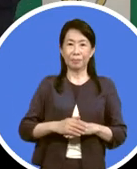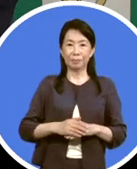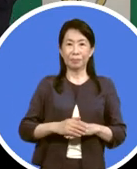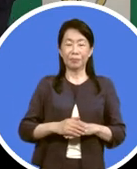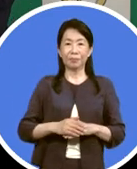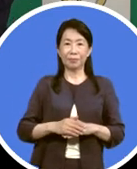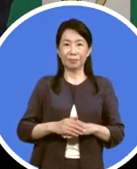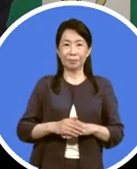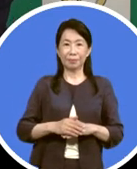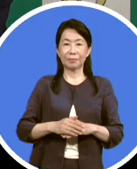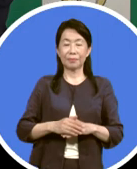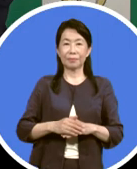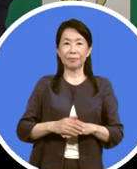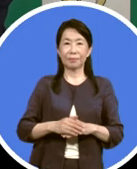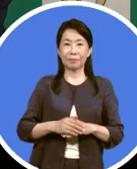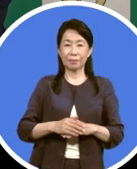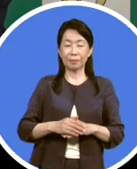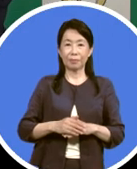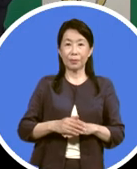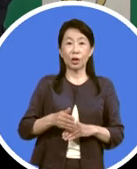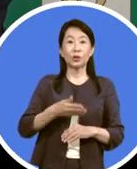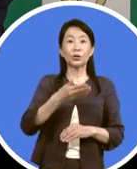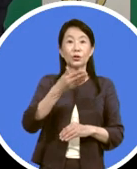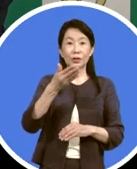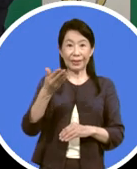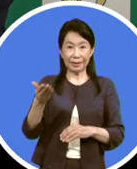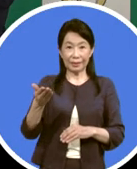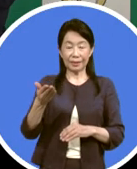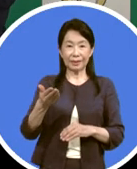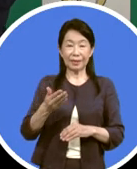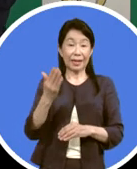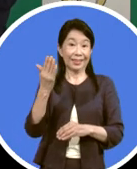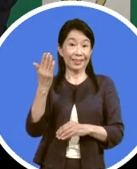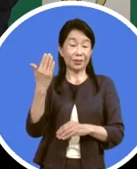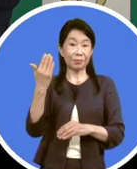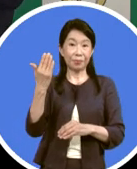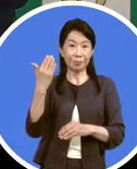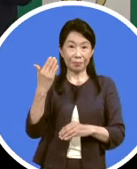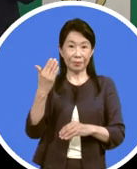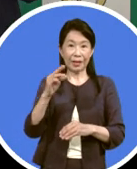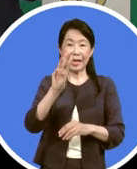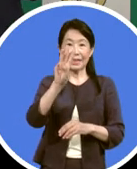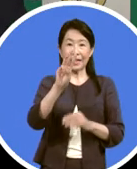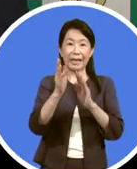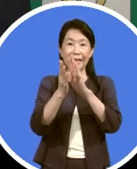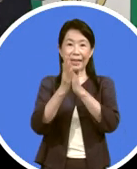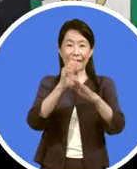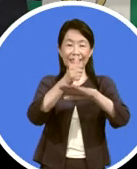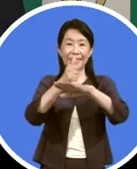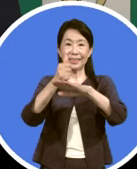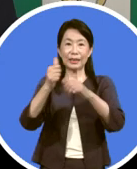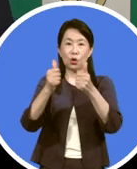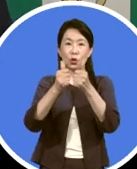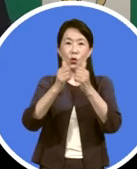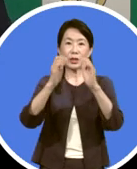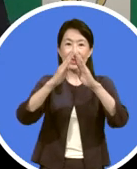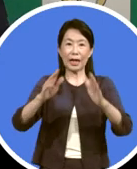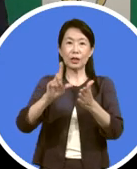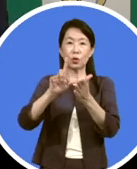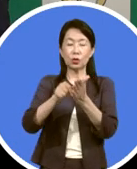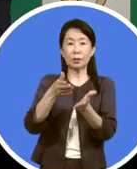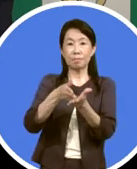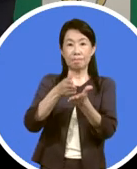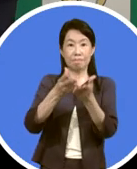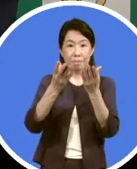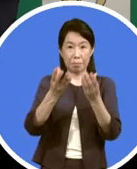んそれからの続いてですね今度先日も3県知事の協議会の時にもお話をさ